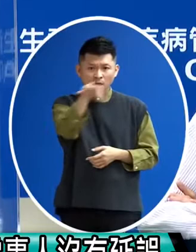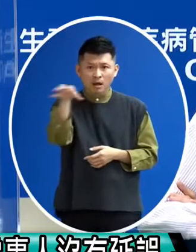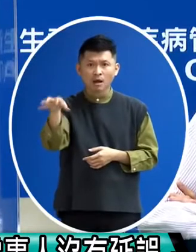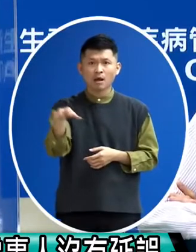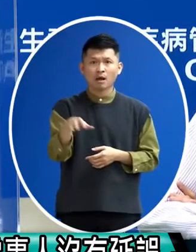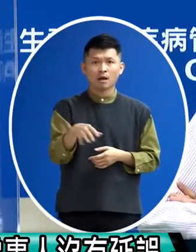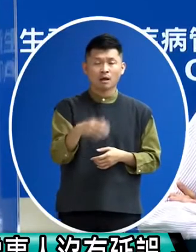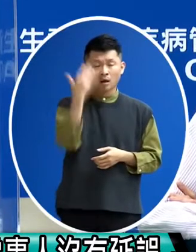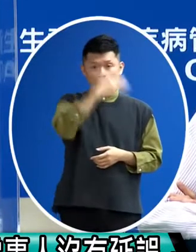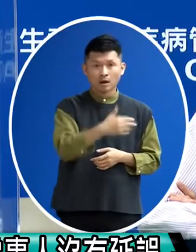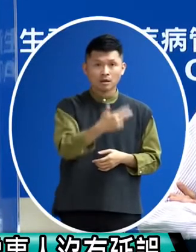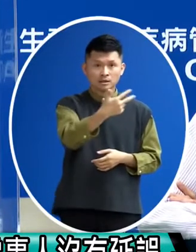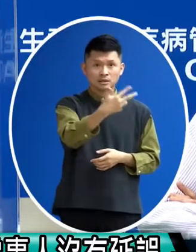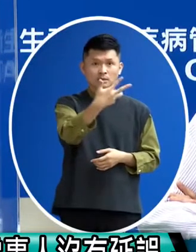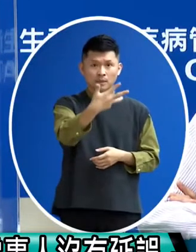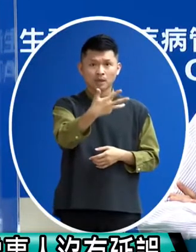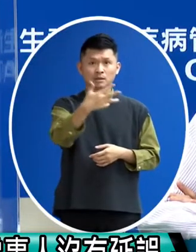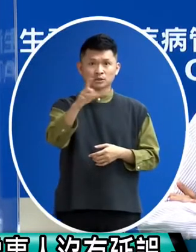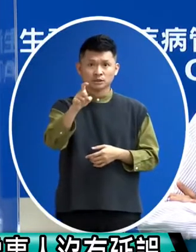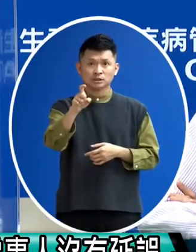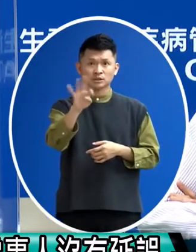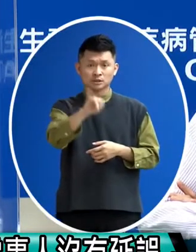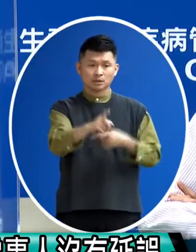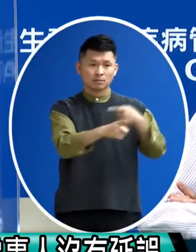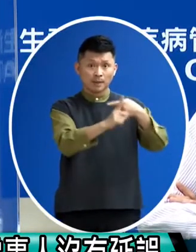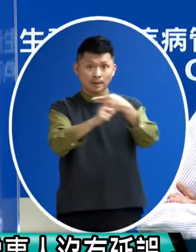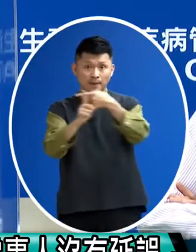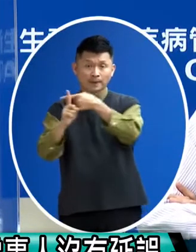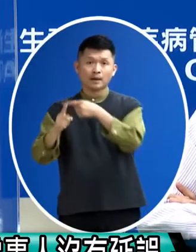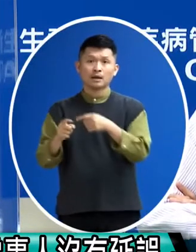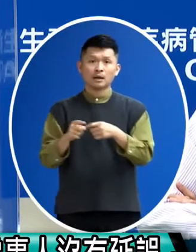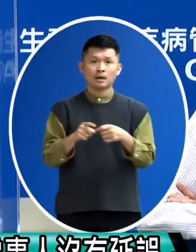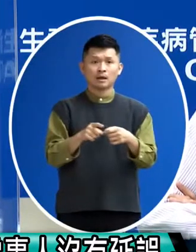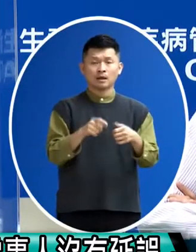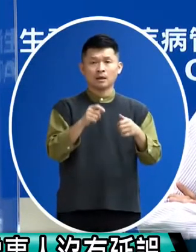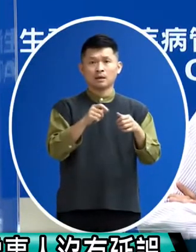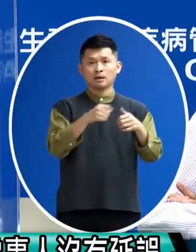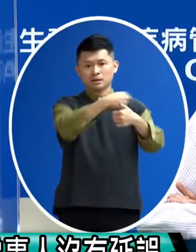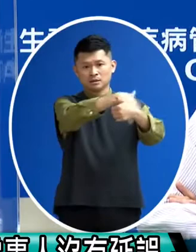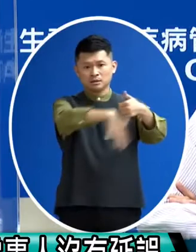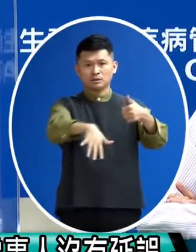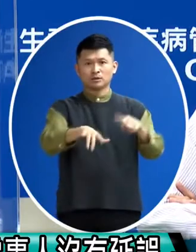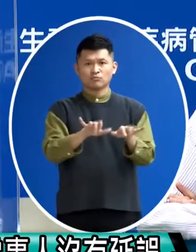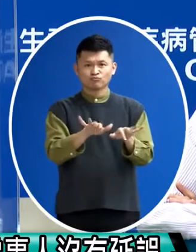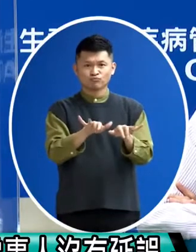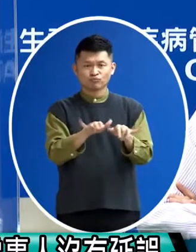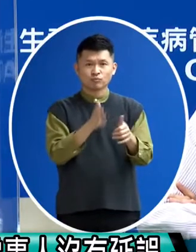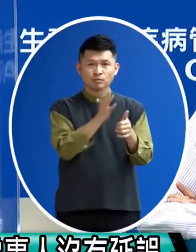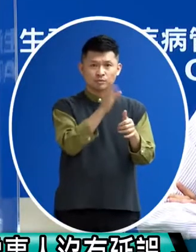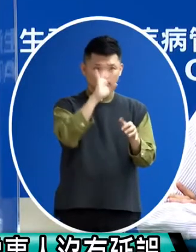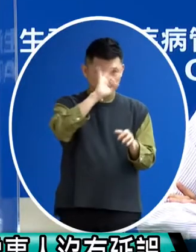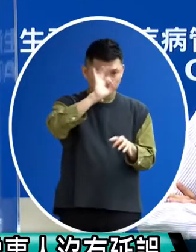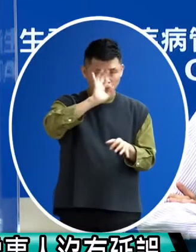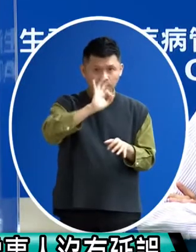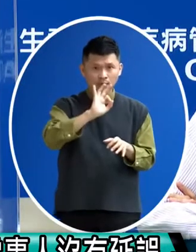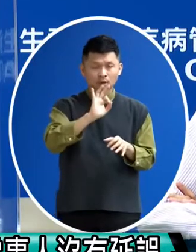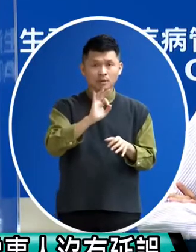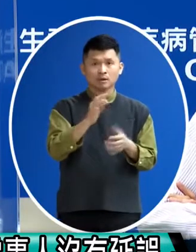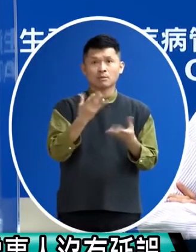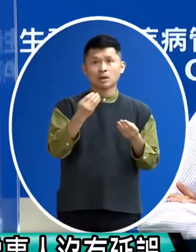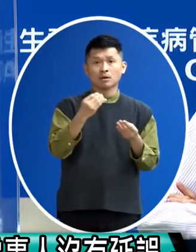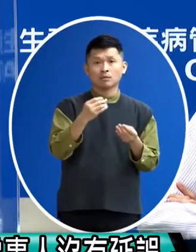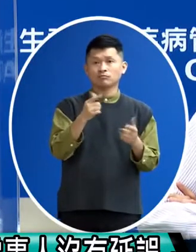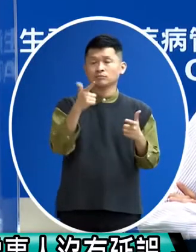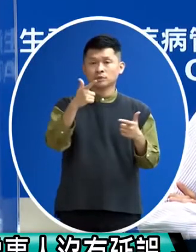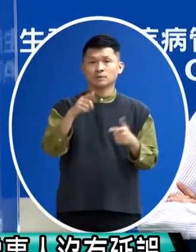然有了7、8个、10几个，好，那然后没有善用这系统而产生一个 delay 的情况，没有，那只有一个